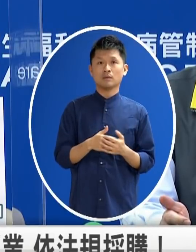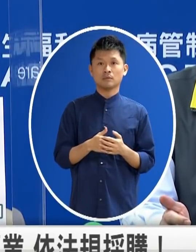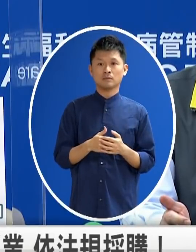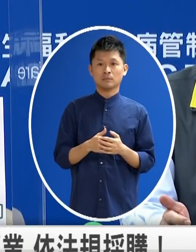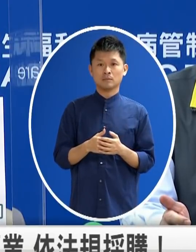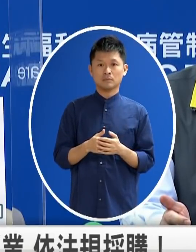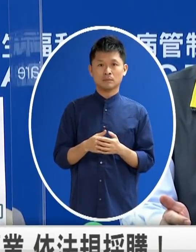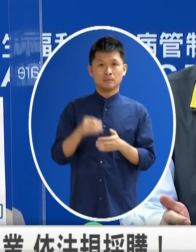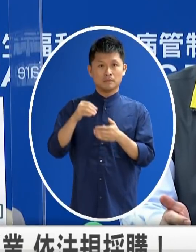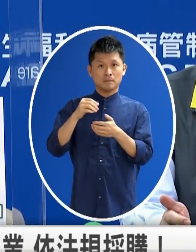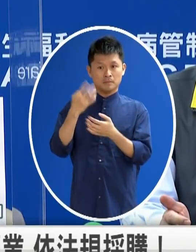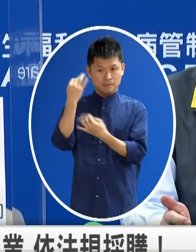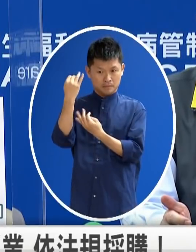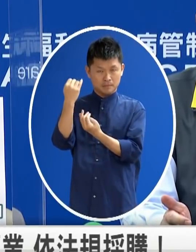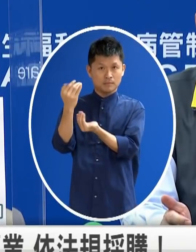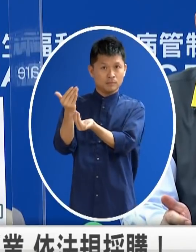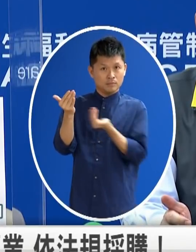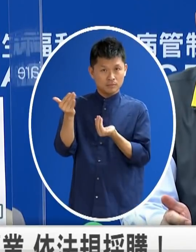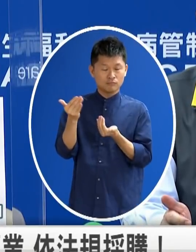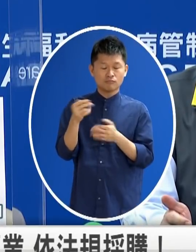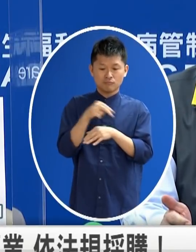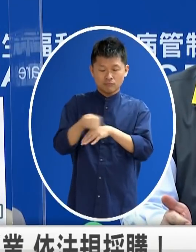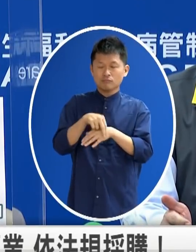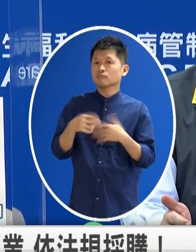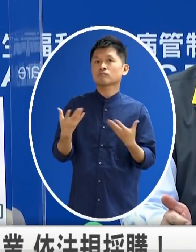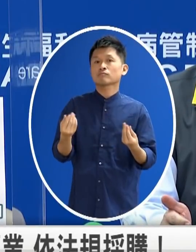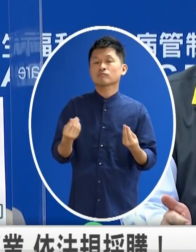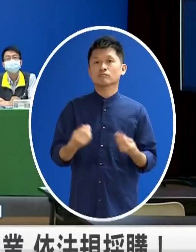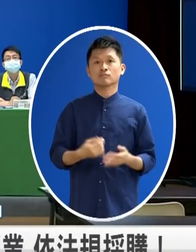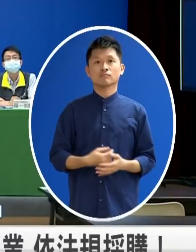既定的一个时刻表。